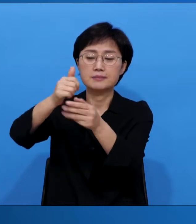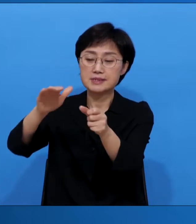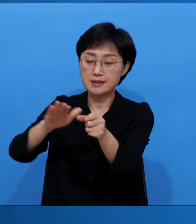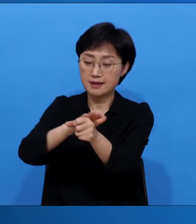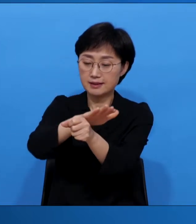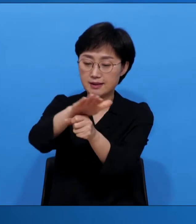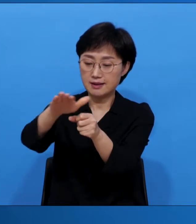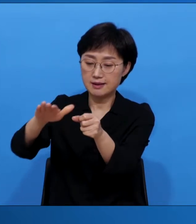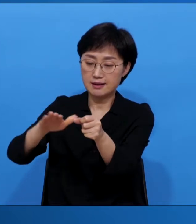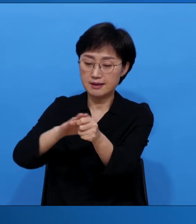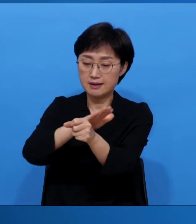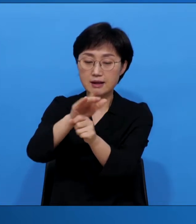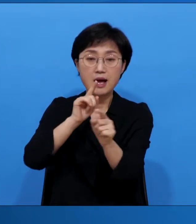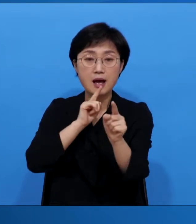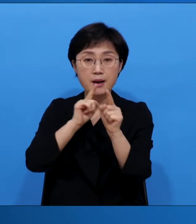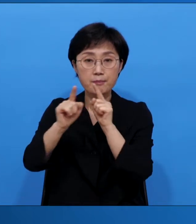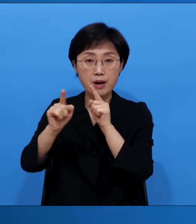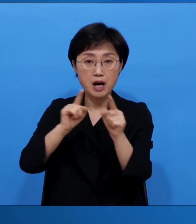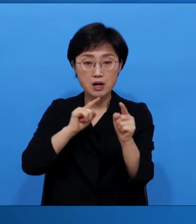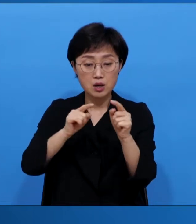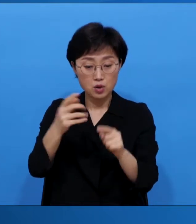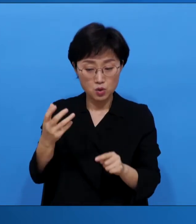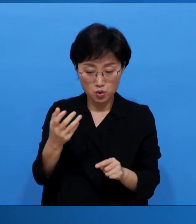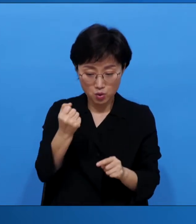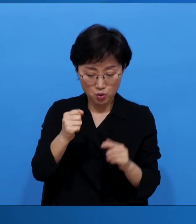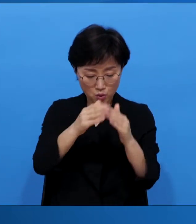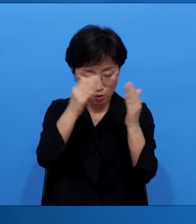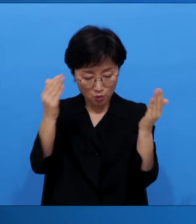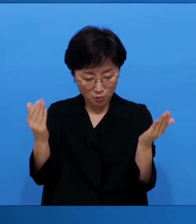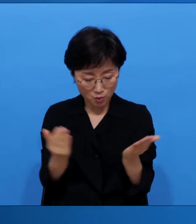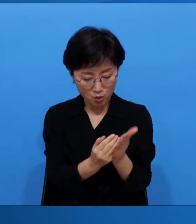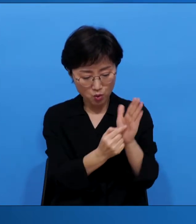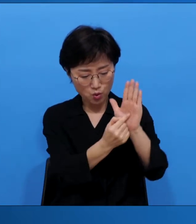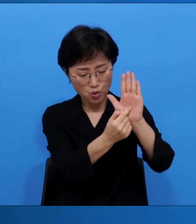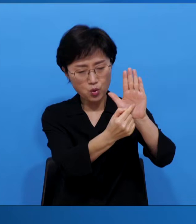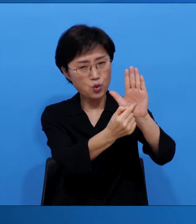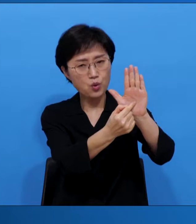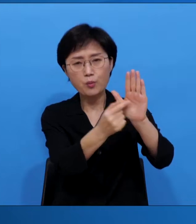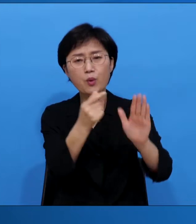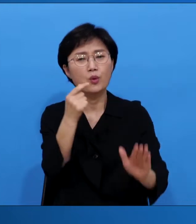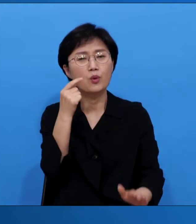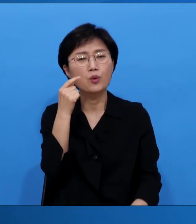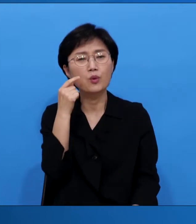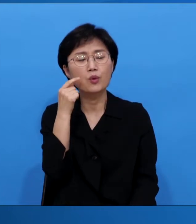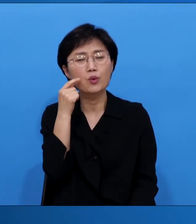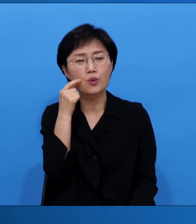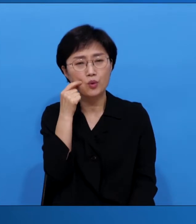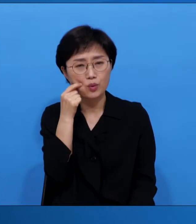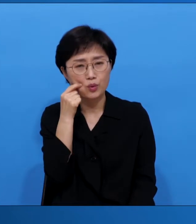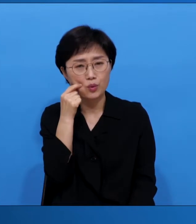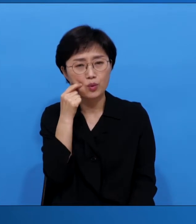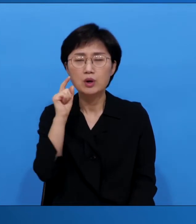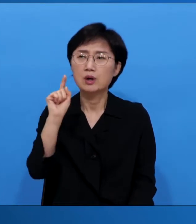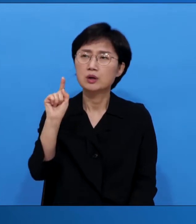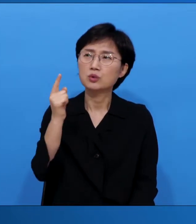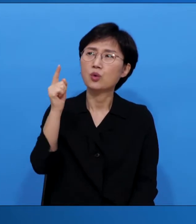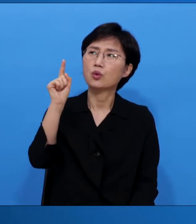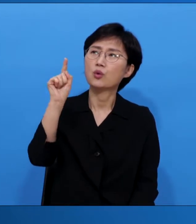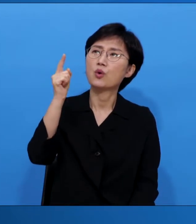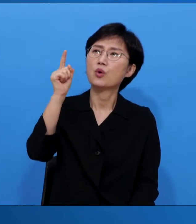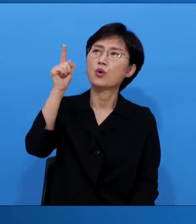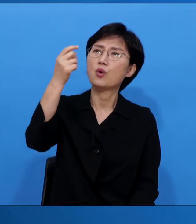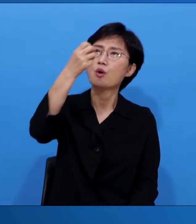하나님의 사랑 말로 다 영영 못하네. 저